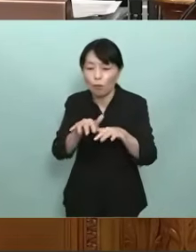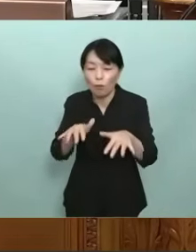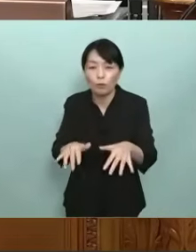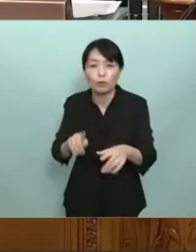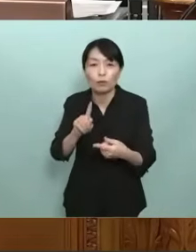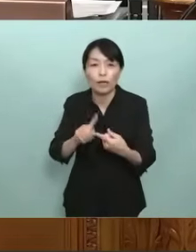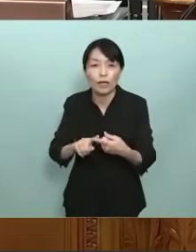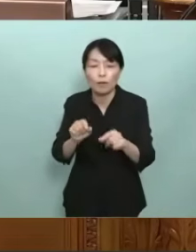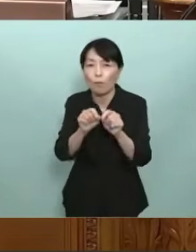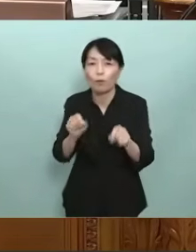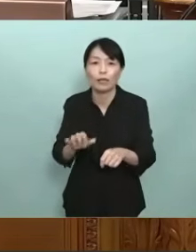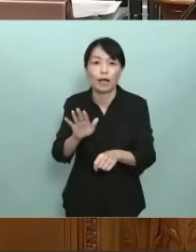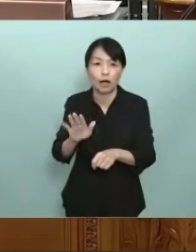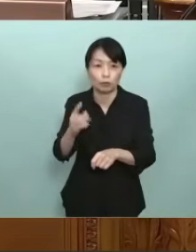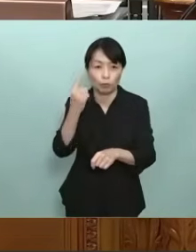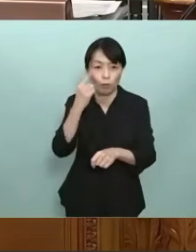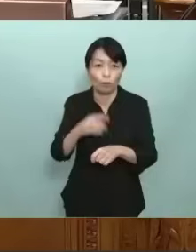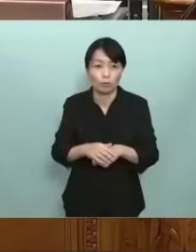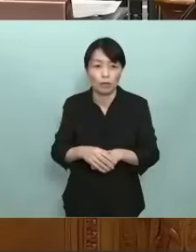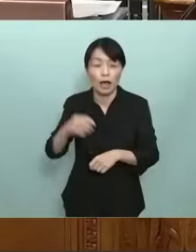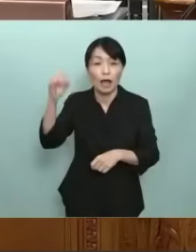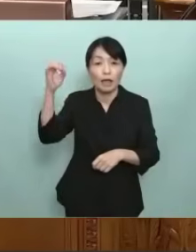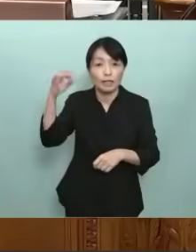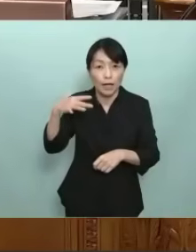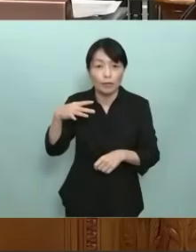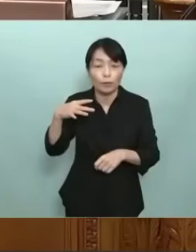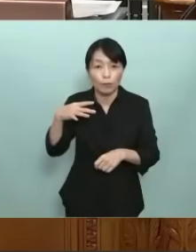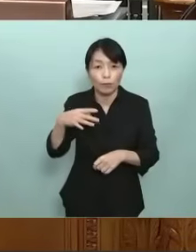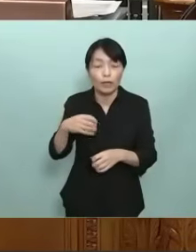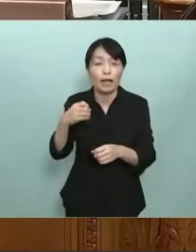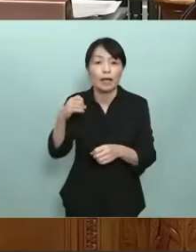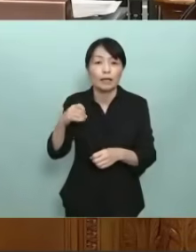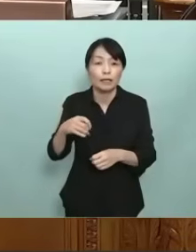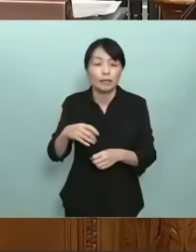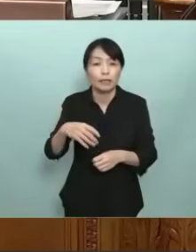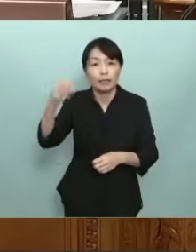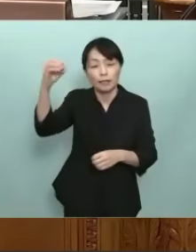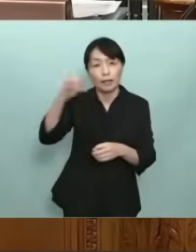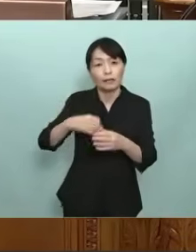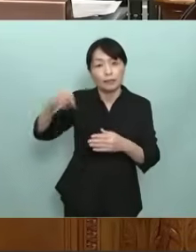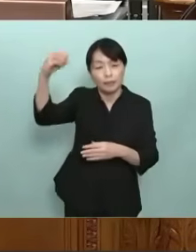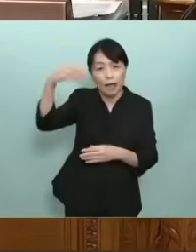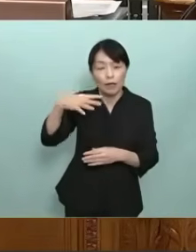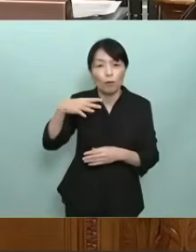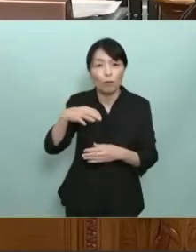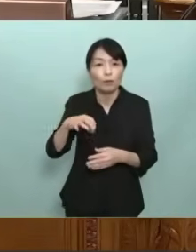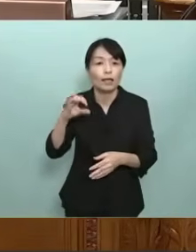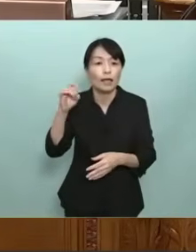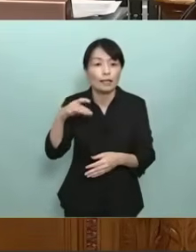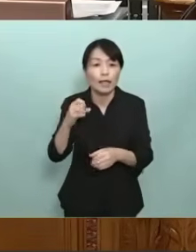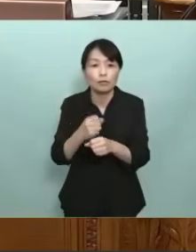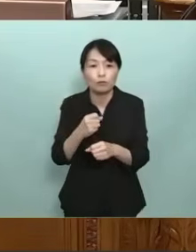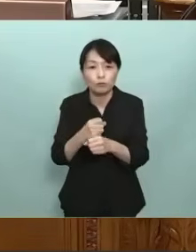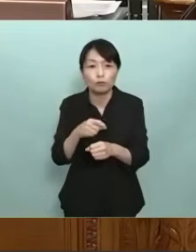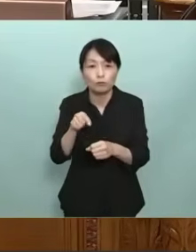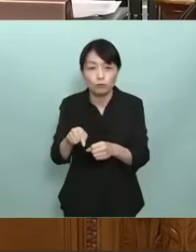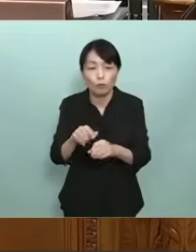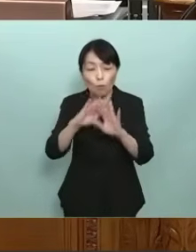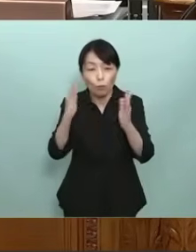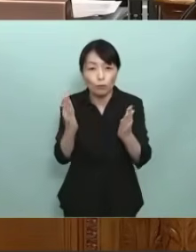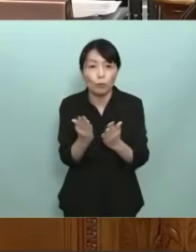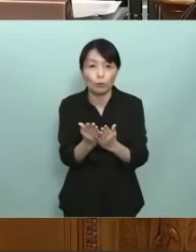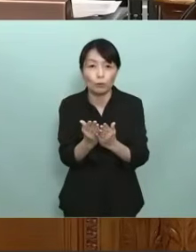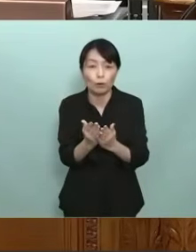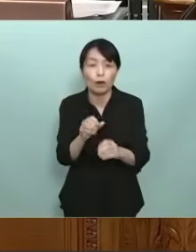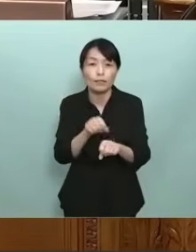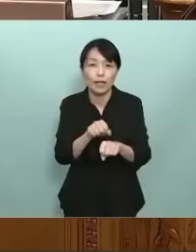ますまた太陽光発電事業のほとんどが中国で国際エネルギー機構の報告によると太陽